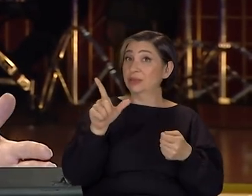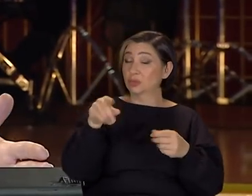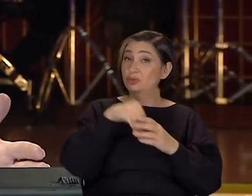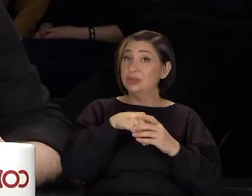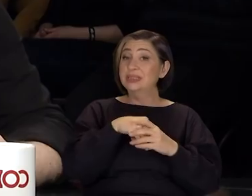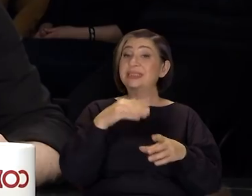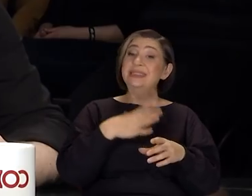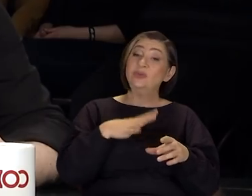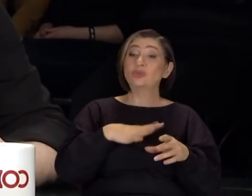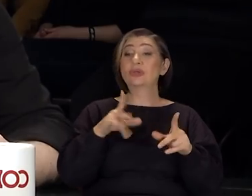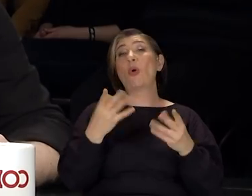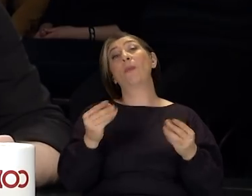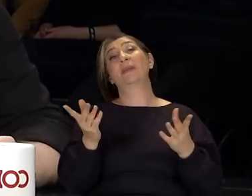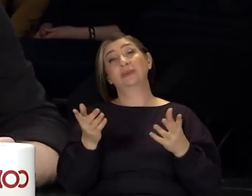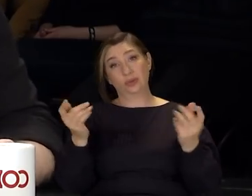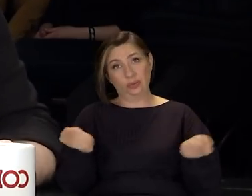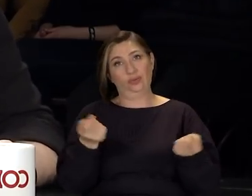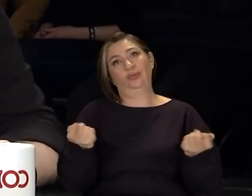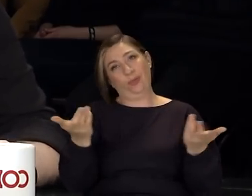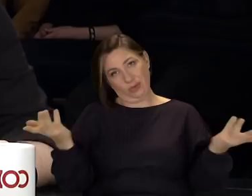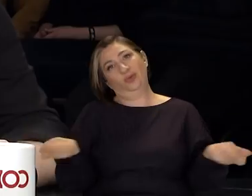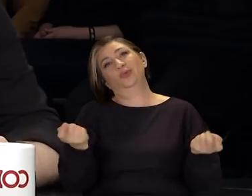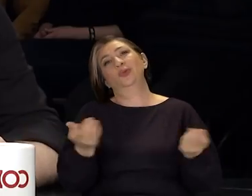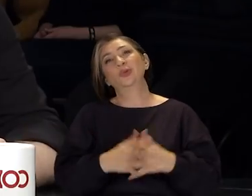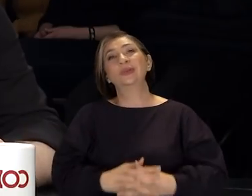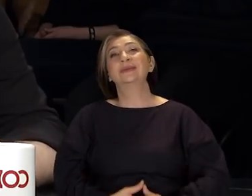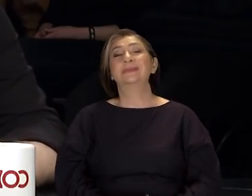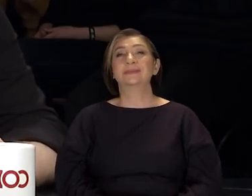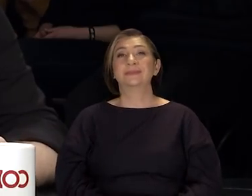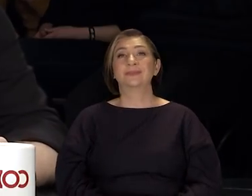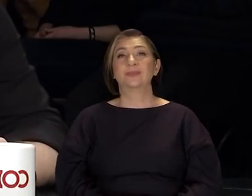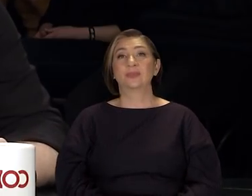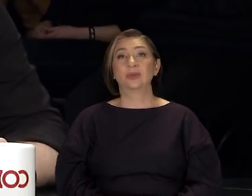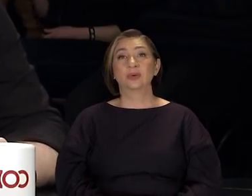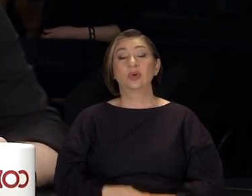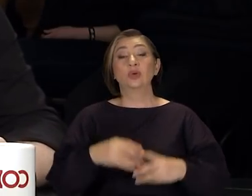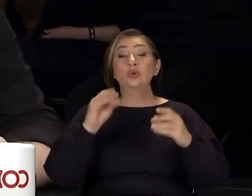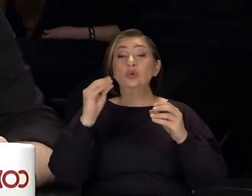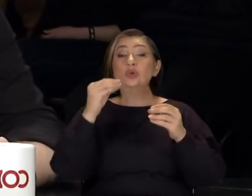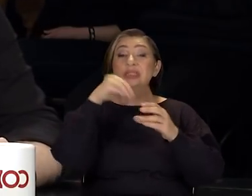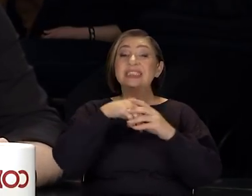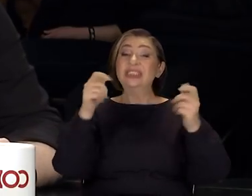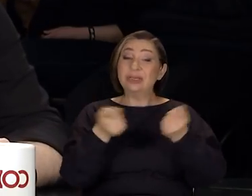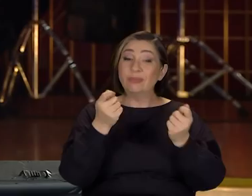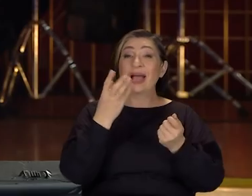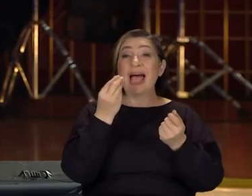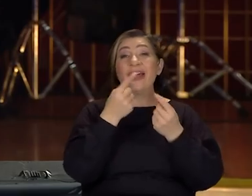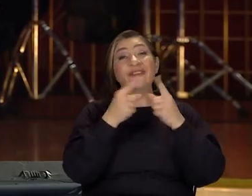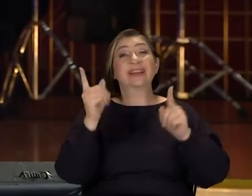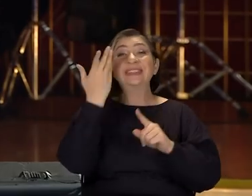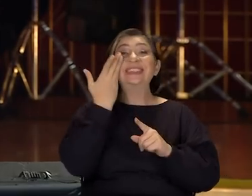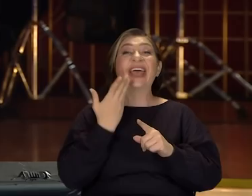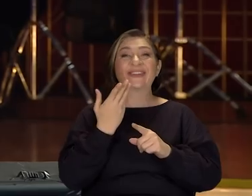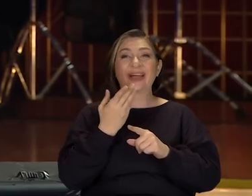için. Böyle istemiyorsun şey değil mi? Tabii, değil mi? Tabii ki. Yani evet. Çocuk için çalışmak ayrı bir zevk ama. Ayrı bir güç